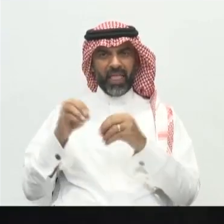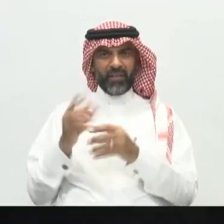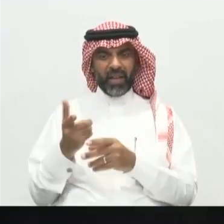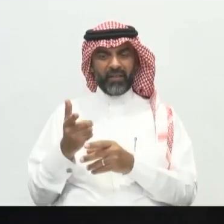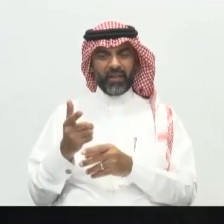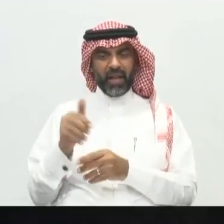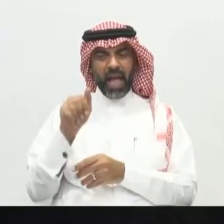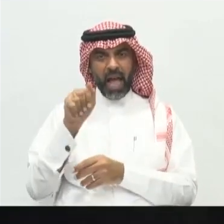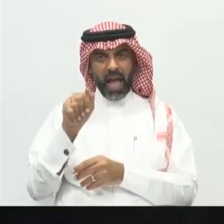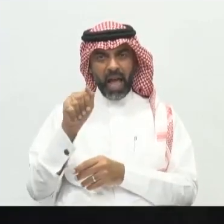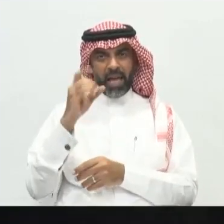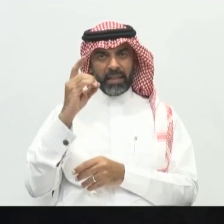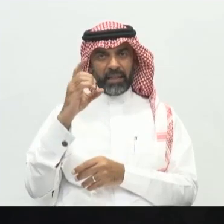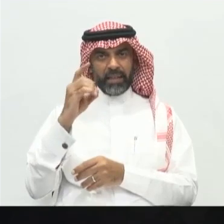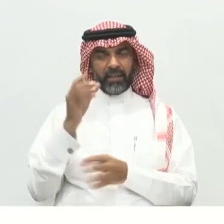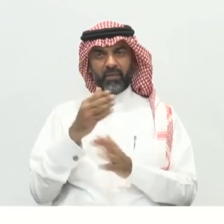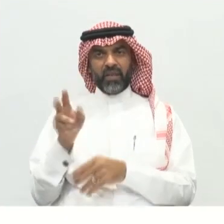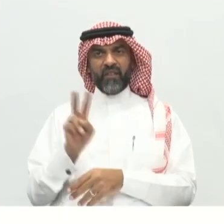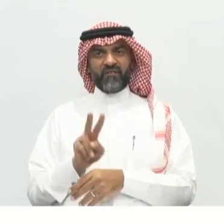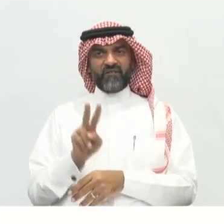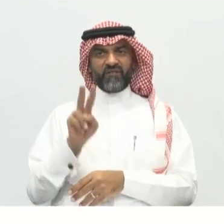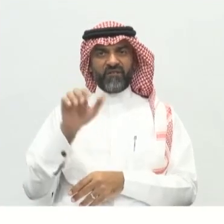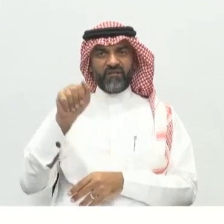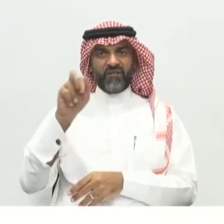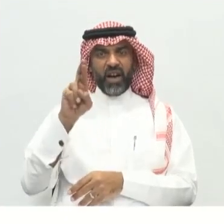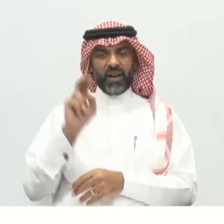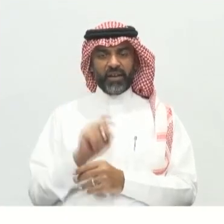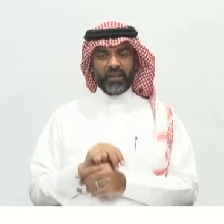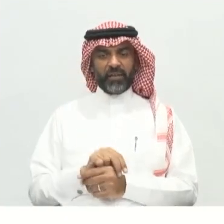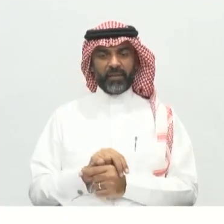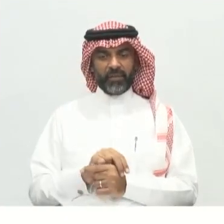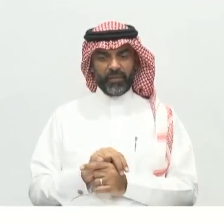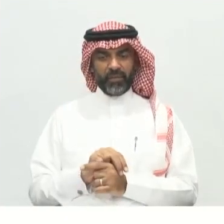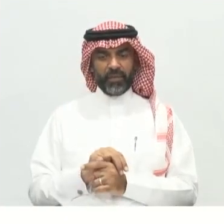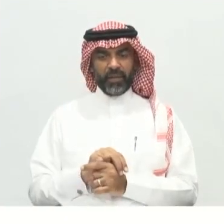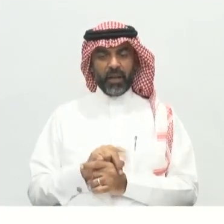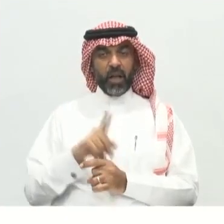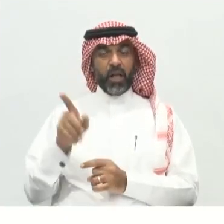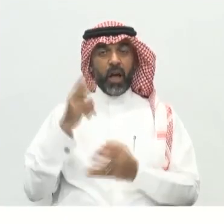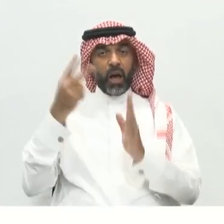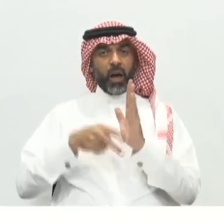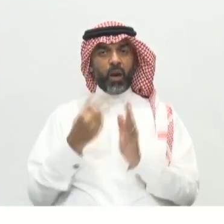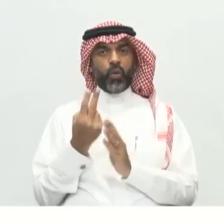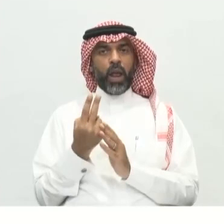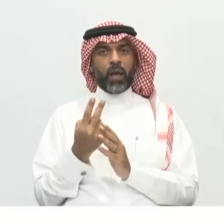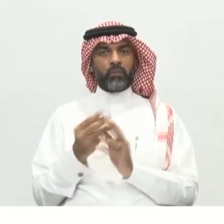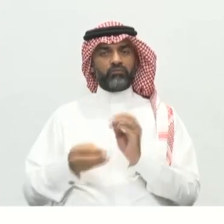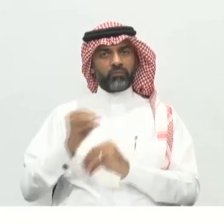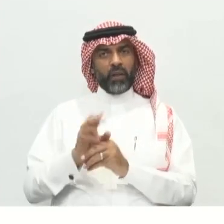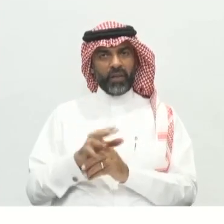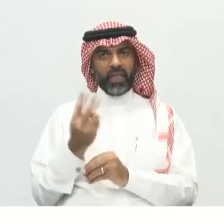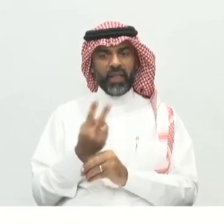اد فار احسنتم والفار تايب هنا متغير قرار ثنائي اذا ممتاز احسنتم